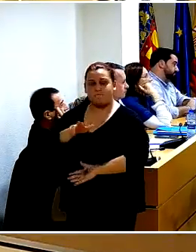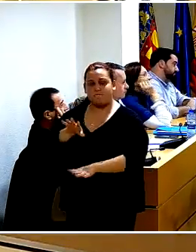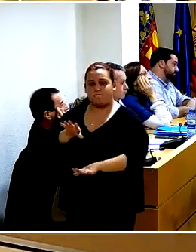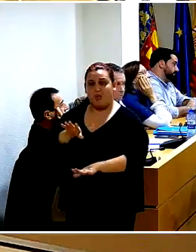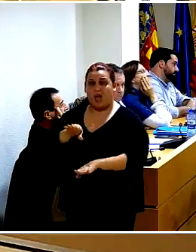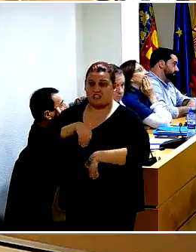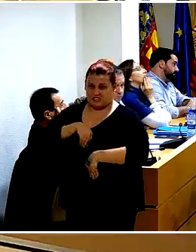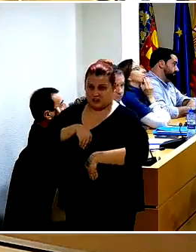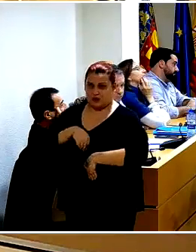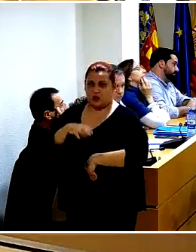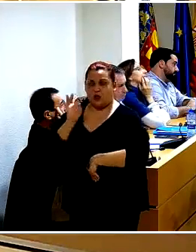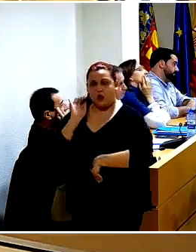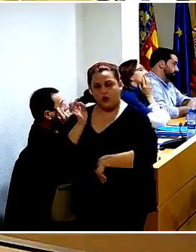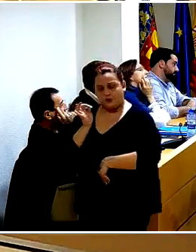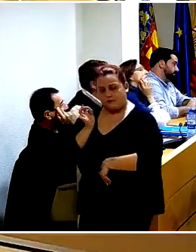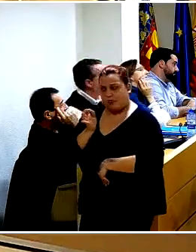que és de veres que mos ha arribat